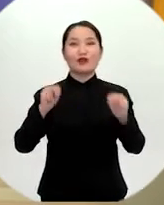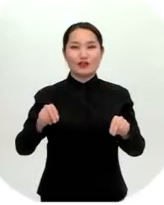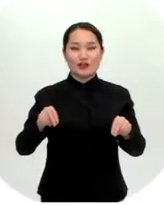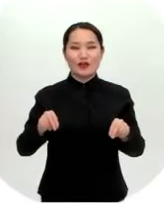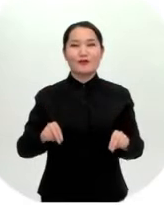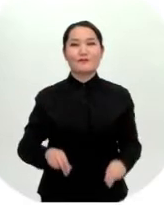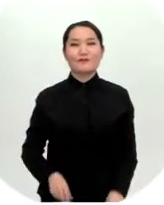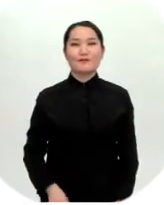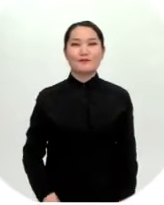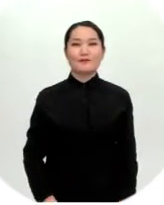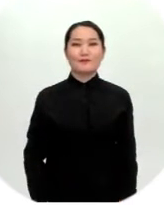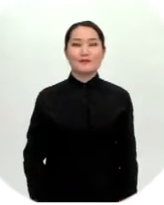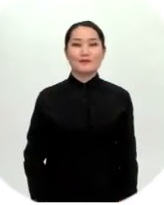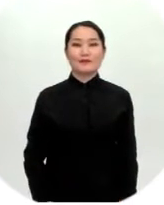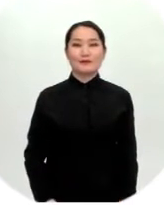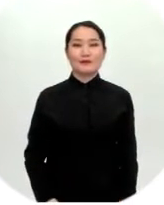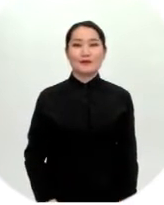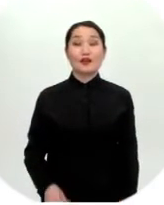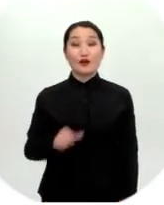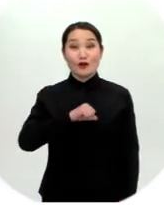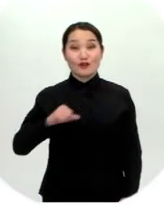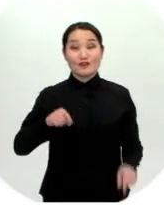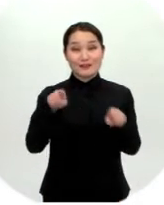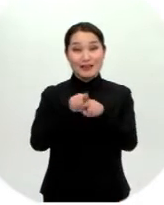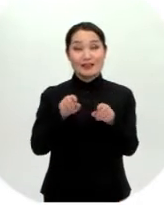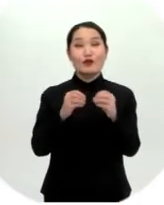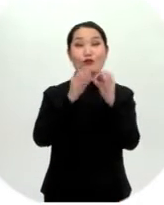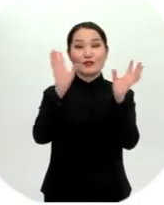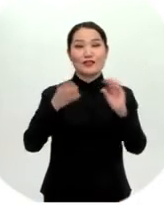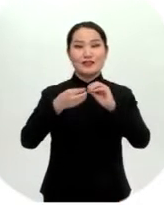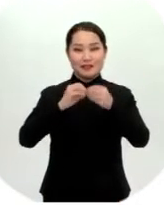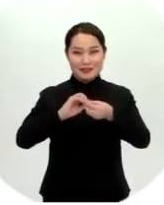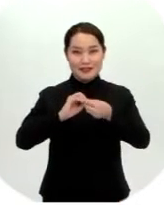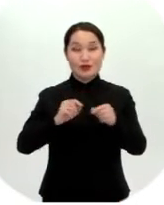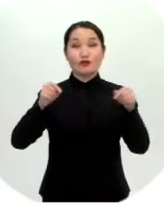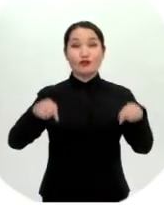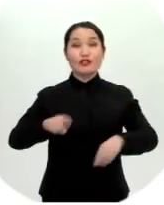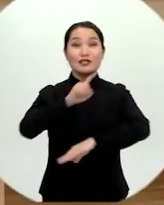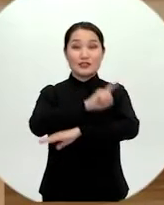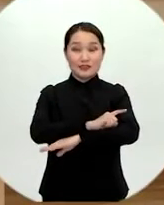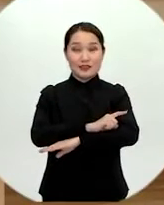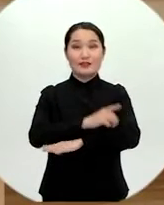Ямар ч том таасан дээр болгож болно. Ингээд эргээ хийтээ цэцгтээ ийм бүтээлүүд бүгдээрээ хийгээрэй.